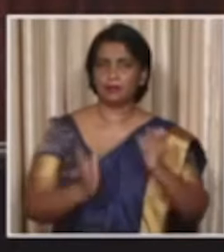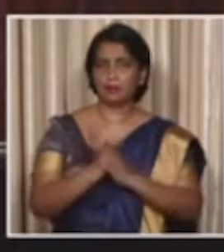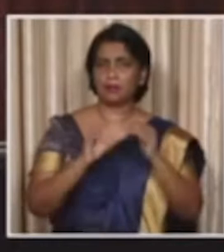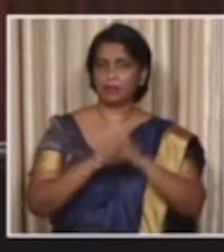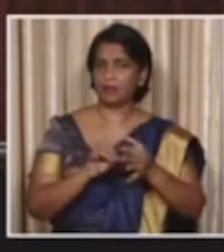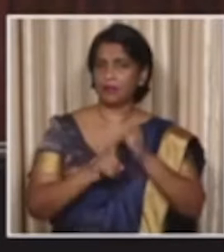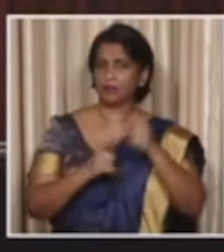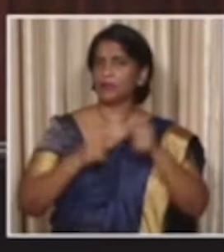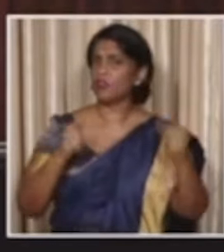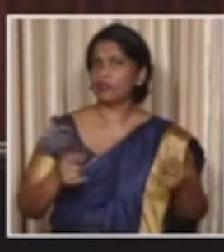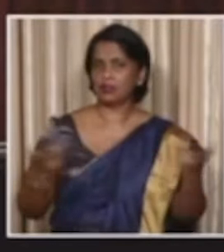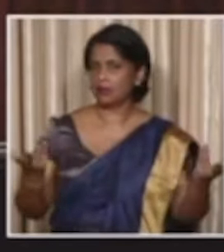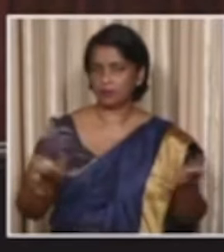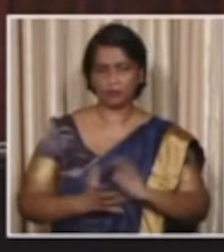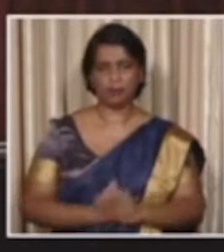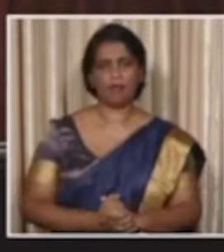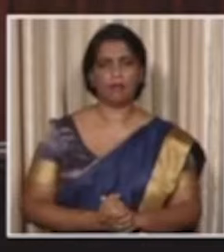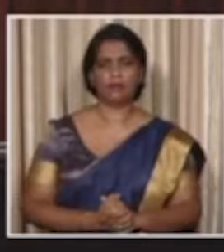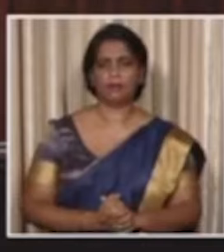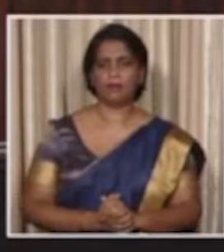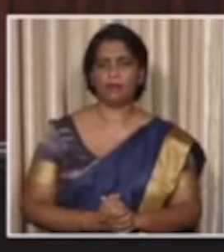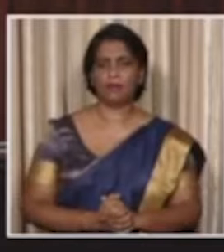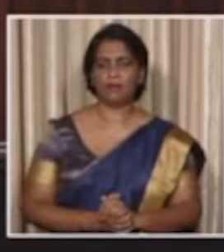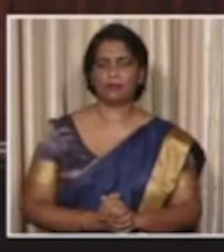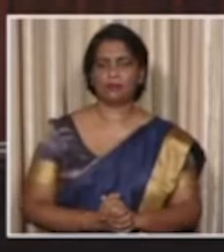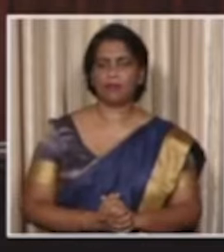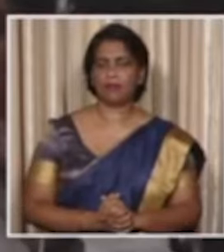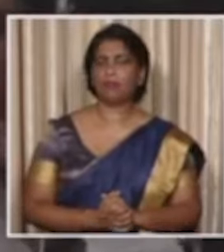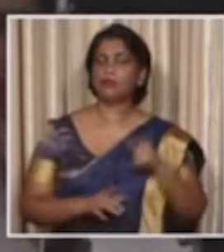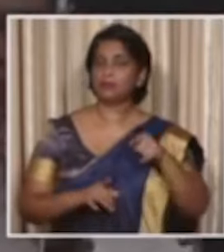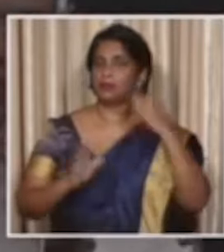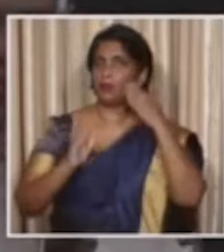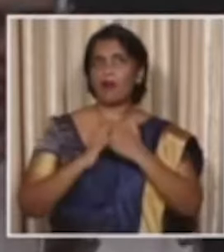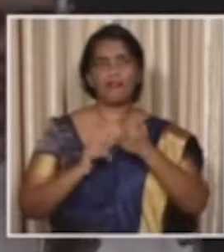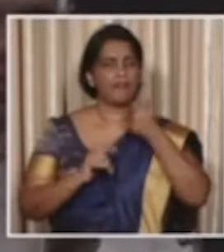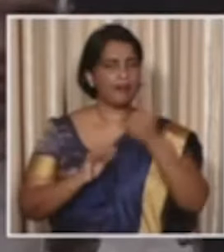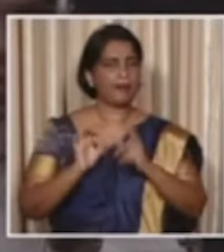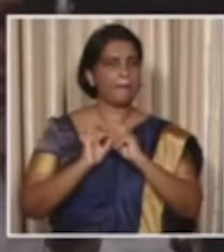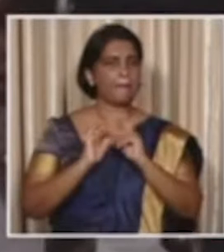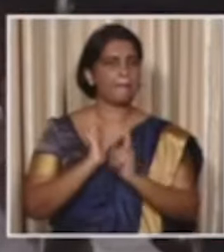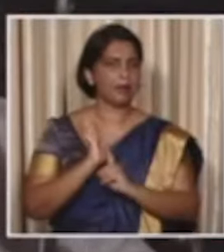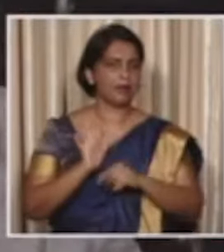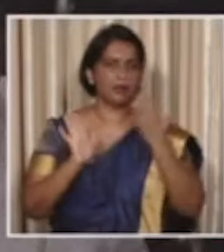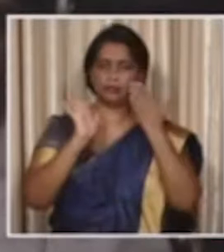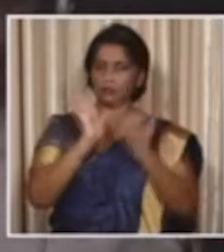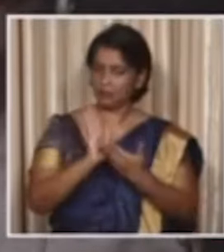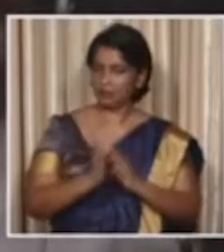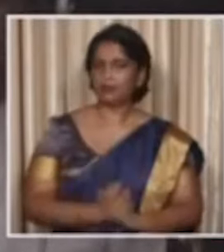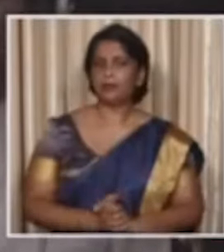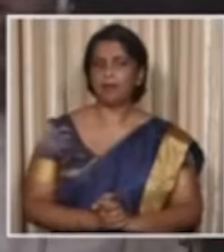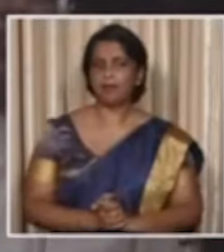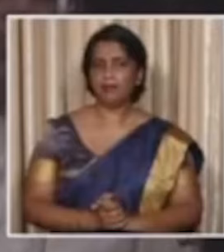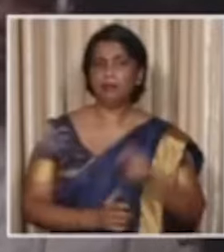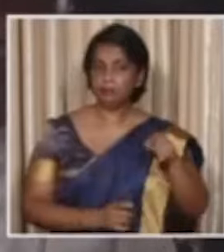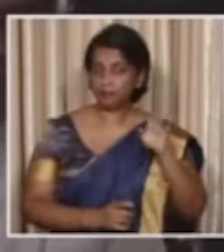කරන්න ඔබතුමාට අවස්ථාව, ඔබතුමාට මිනිත්තු 30ක කාලයක් තියෙනවා. සම්බන්ධයෙන් ඉතාම වැදගත් පනතක් අද පාර්ලිමේන්තුවේ ඉදිරිපත් වෙනවා.